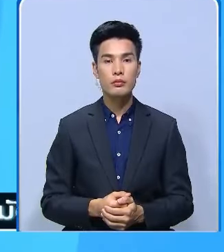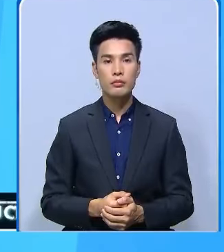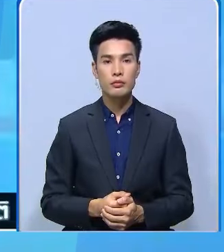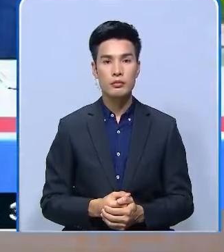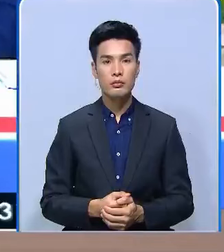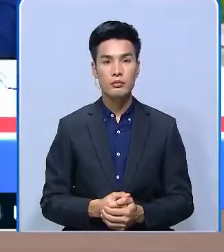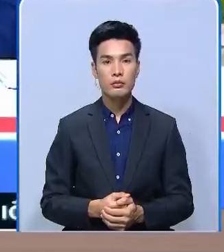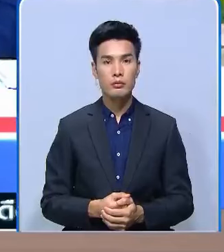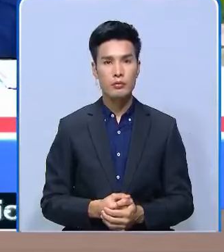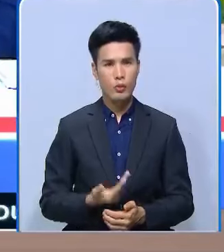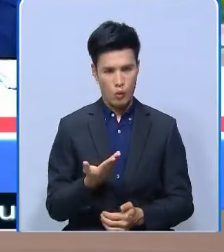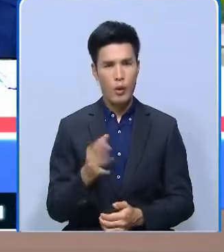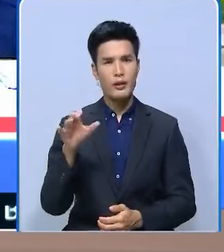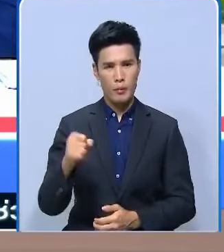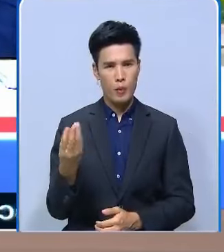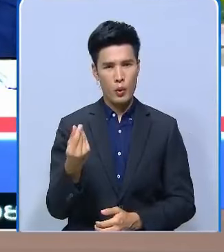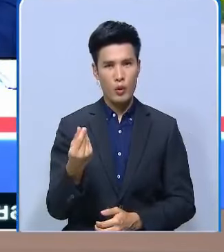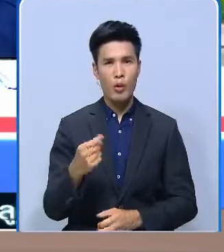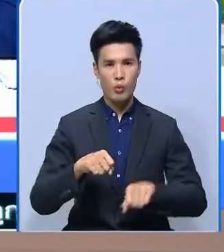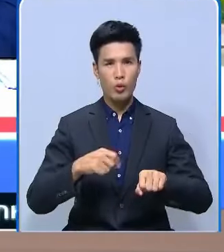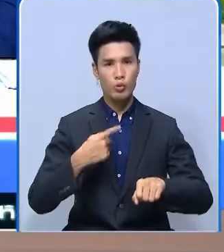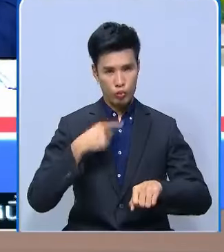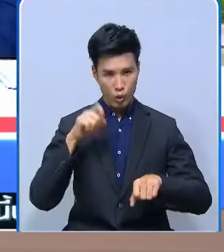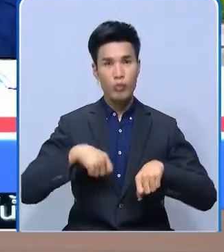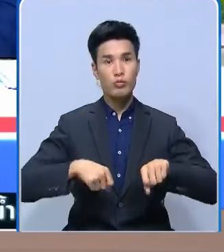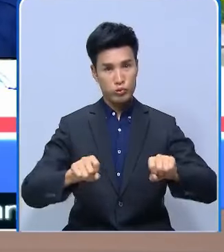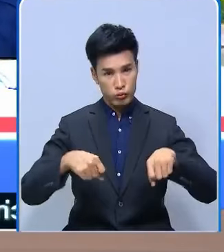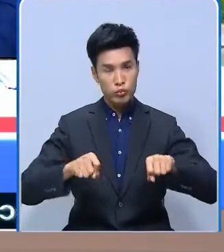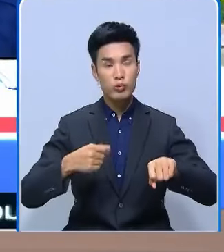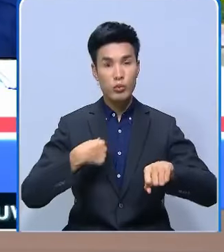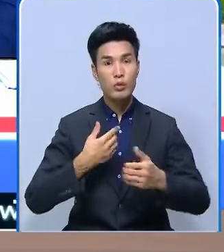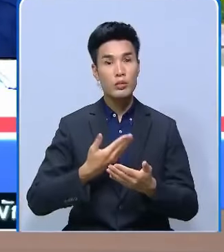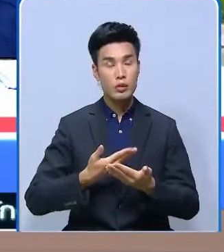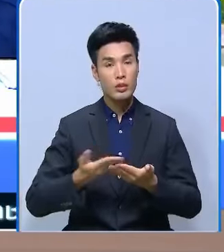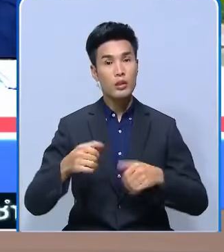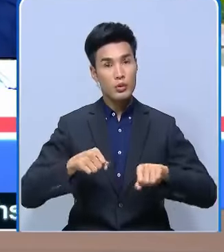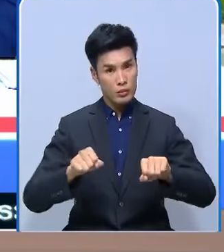เออนะขอให้จับตัวได้ไวๆนะรถมันก็ต้องใช้นะของคนซื้อมามันก็ต้องใช้ไปเอาของเข